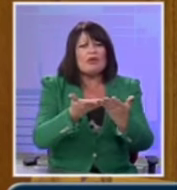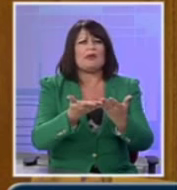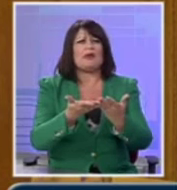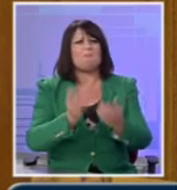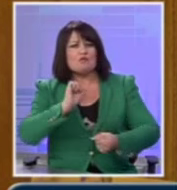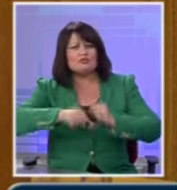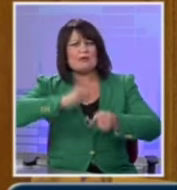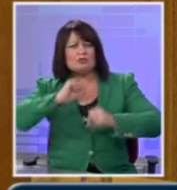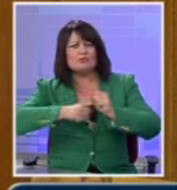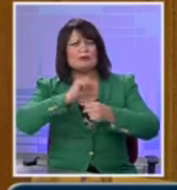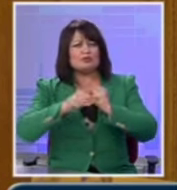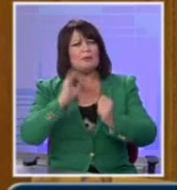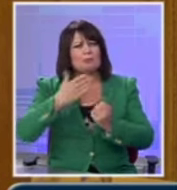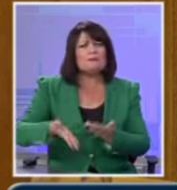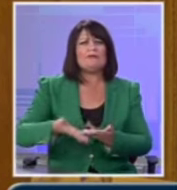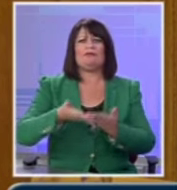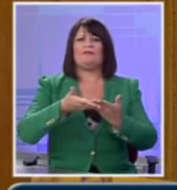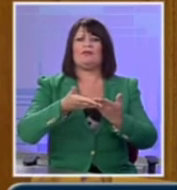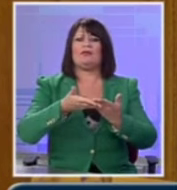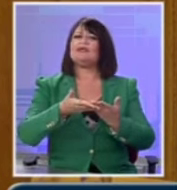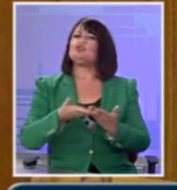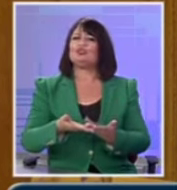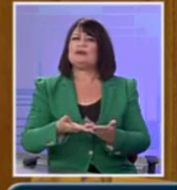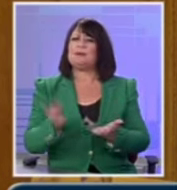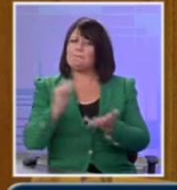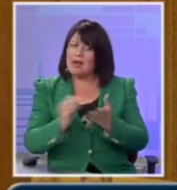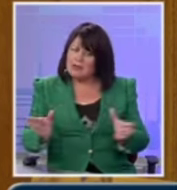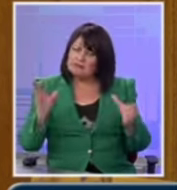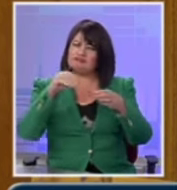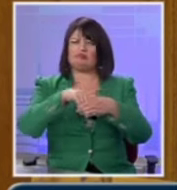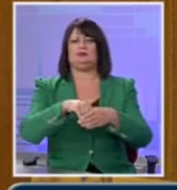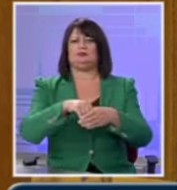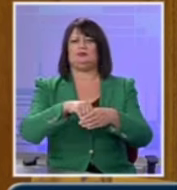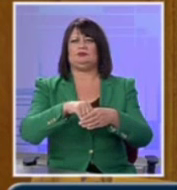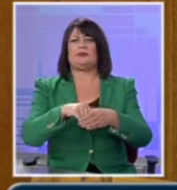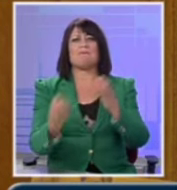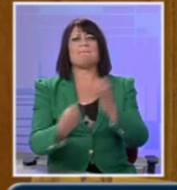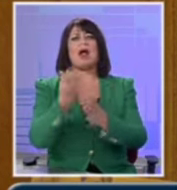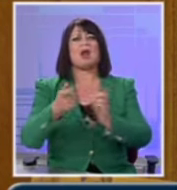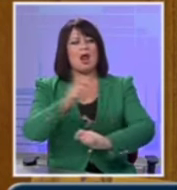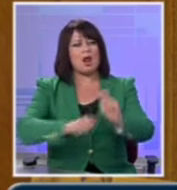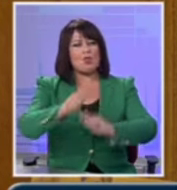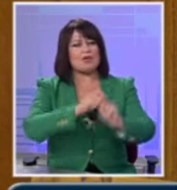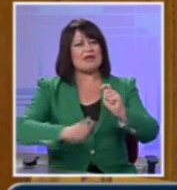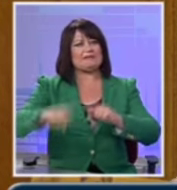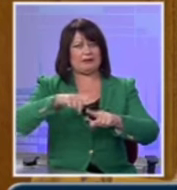προσπάθειες οι οποίες θα συμβάλλουν καταρχήν στην επανένταξη αλλά και στην παραγωγική ανασυγκρότηση της